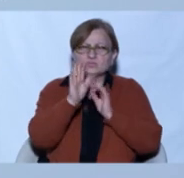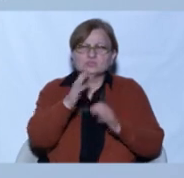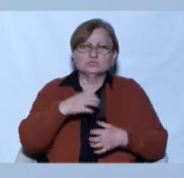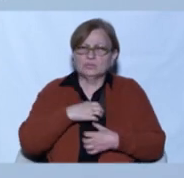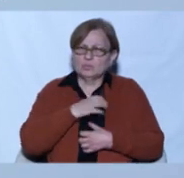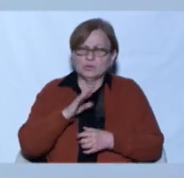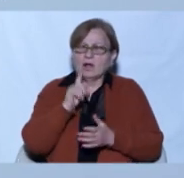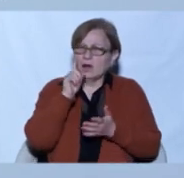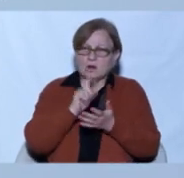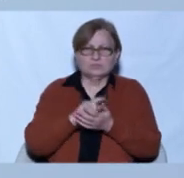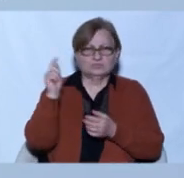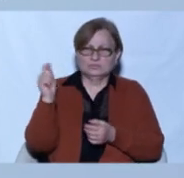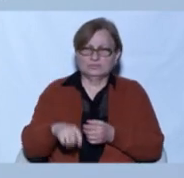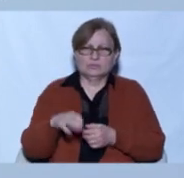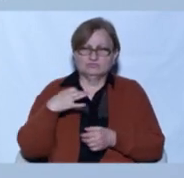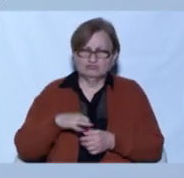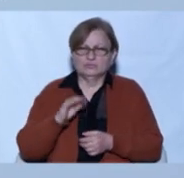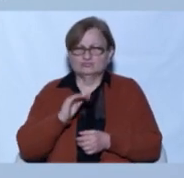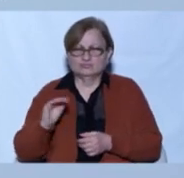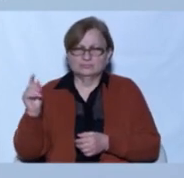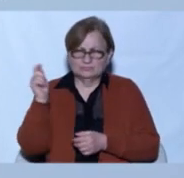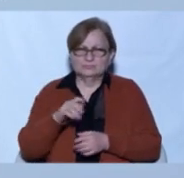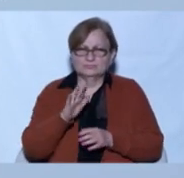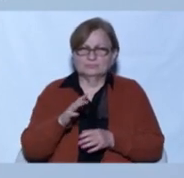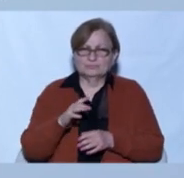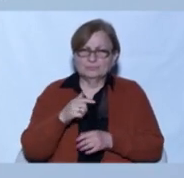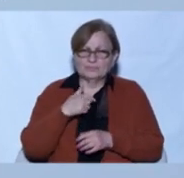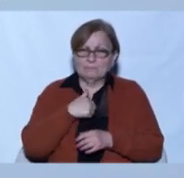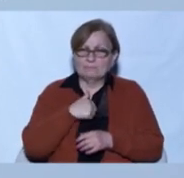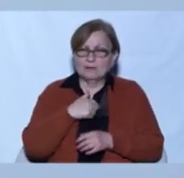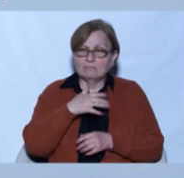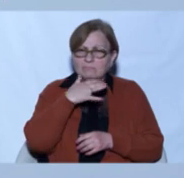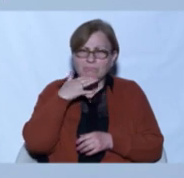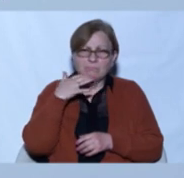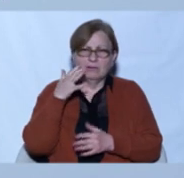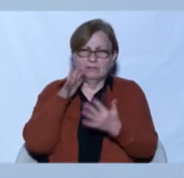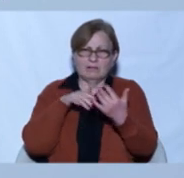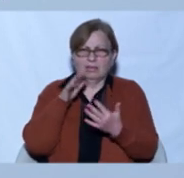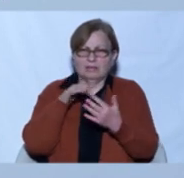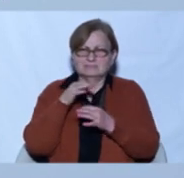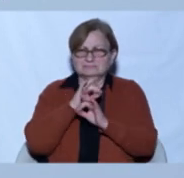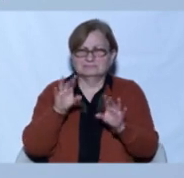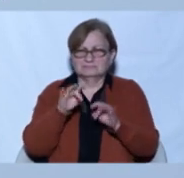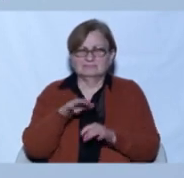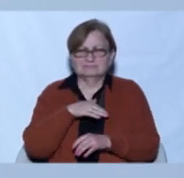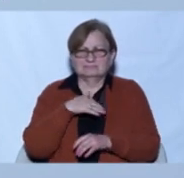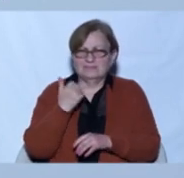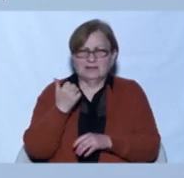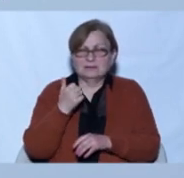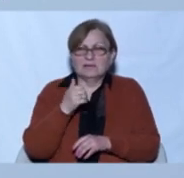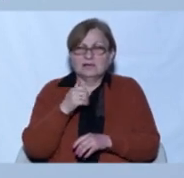შვილიშვილები აუცილებლად ჩამოვლენ. მე რამდენიც არ უნდა ვისაუბრო, ვერაფრით ვერ განგაცდევინებ